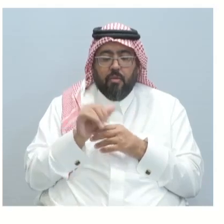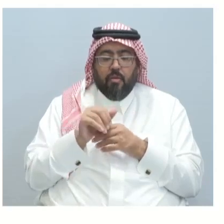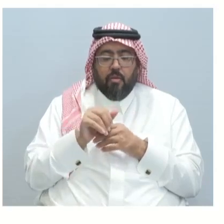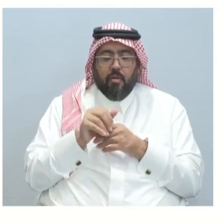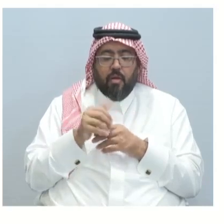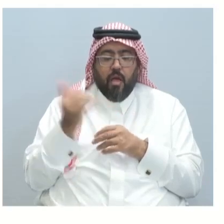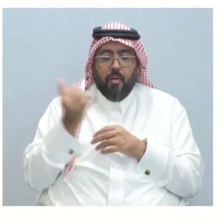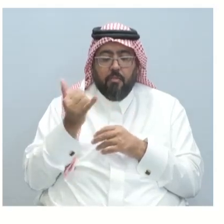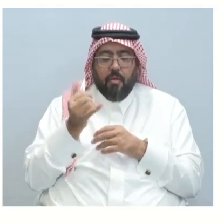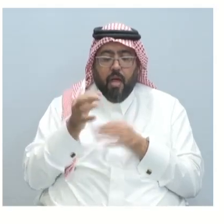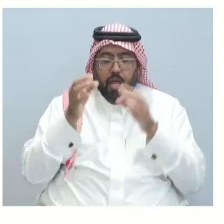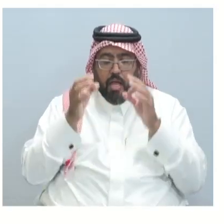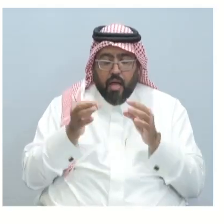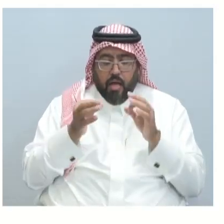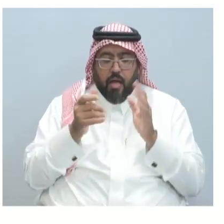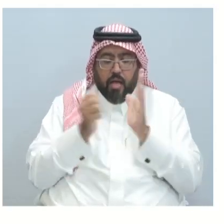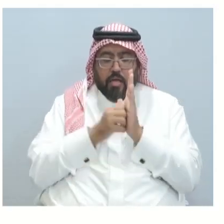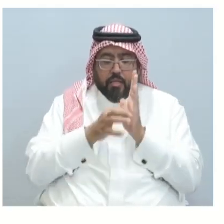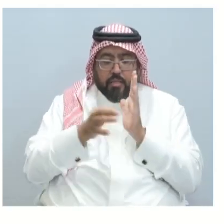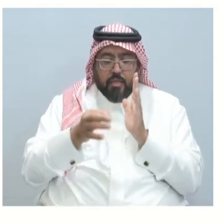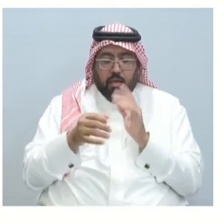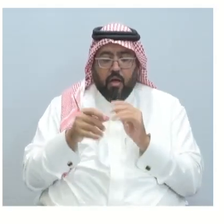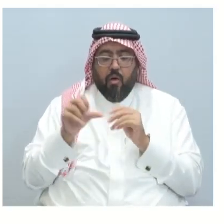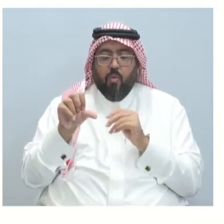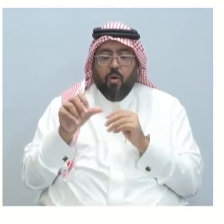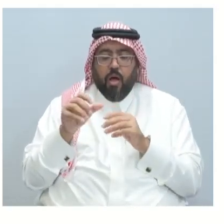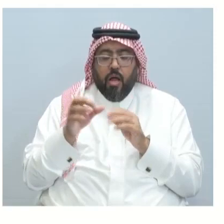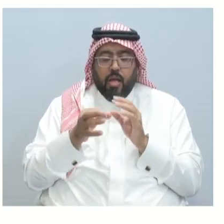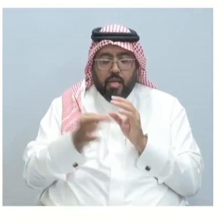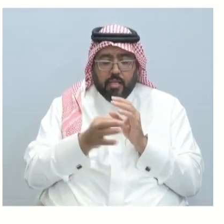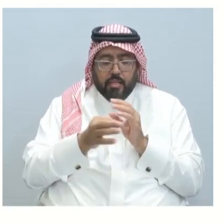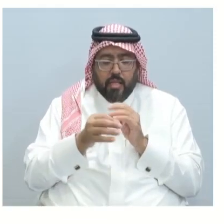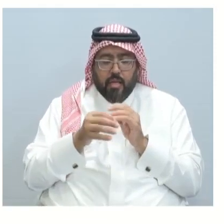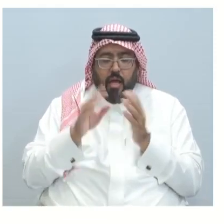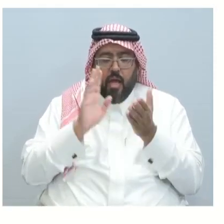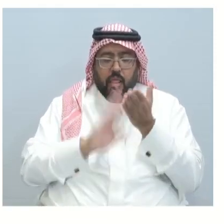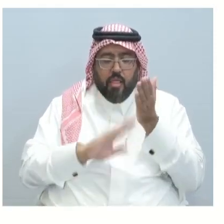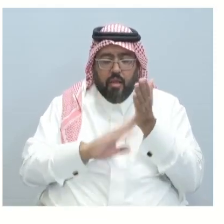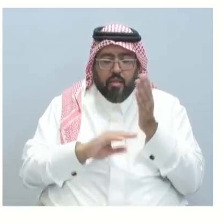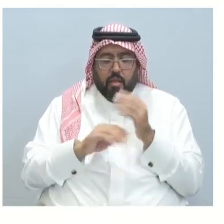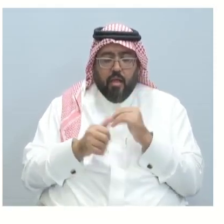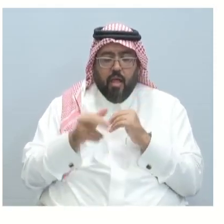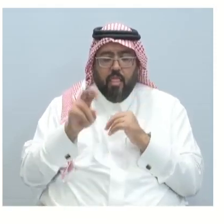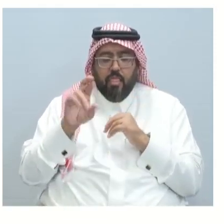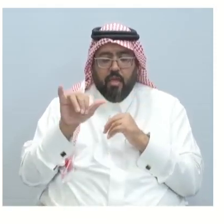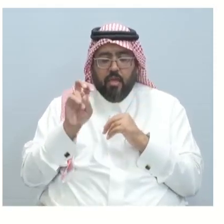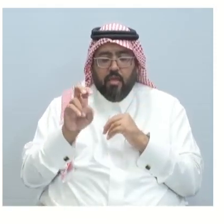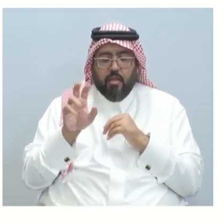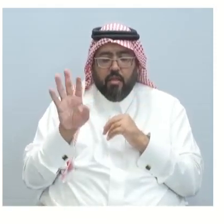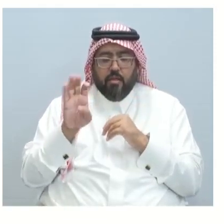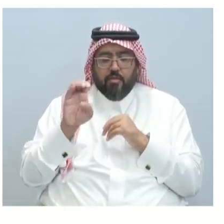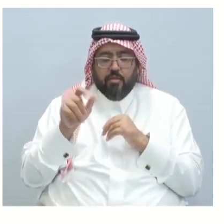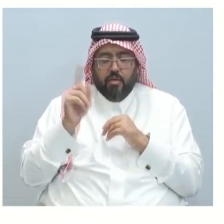نقول اهميه حق الجار واهميه الاحسان الى الجار وخطوره وخطوره اذيه الجار